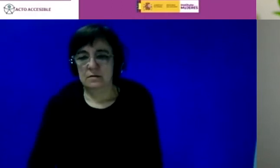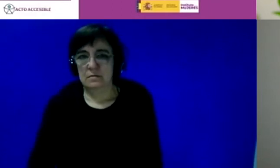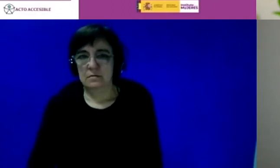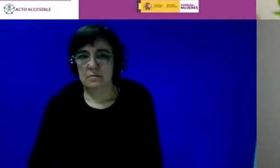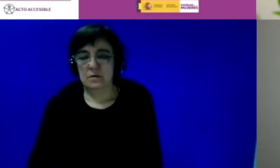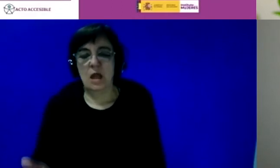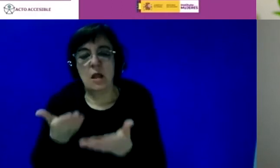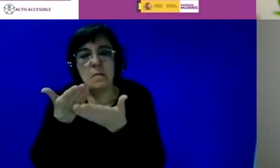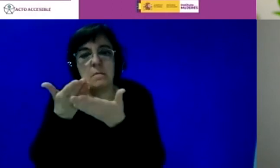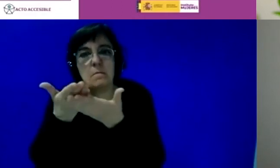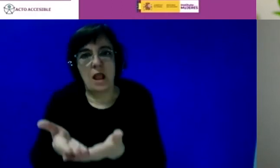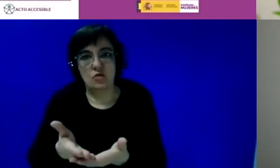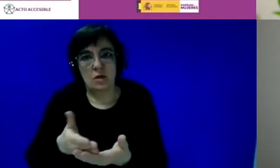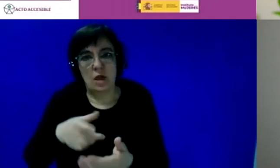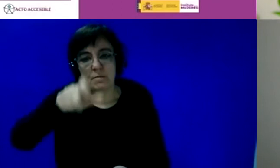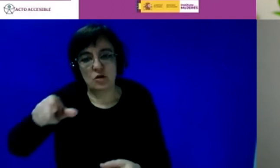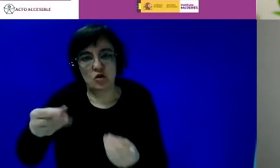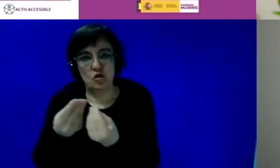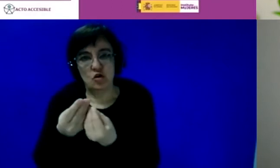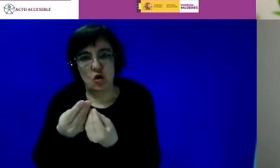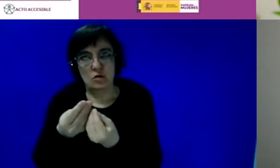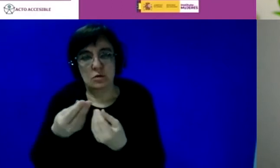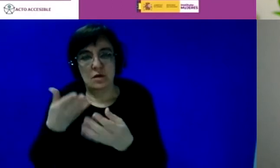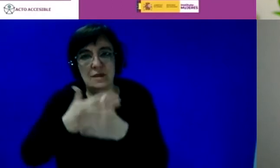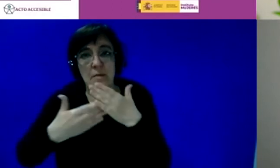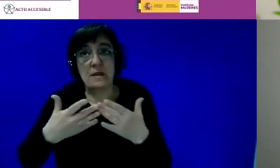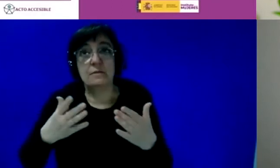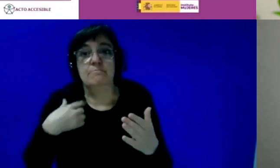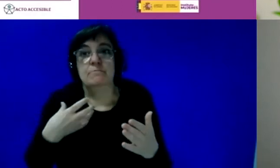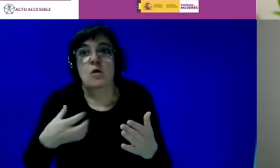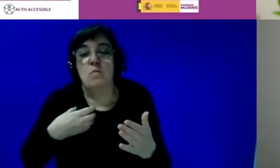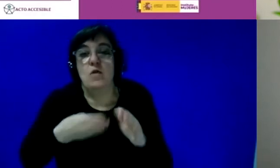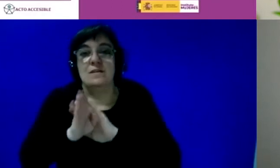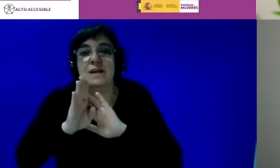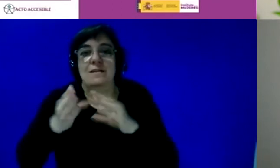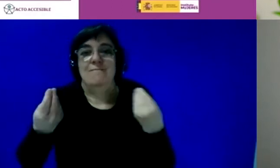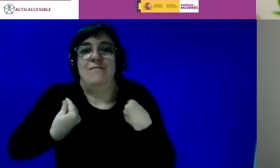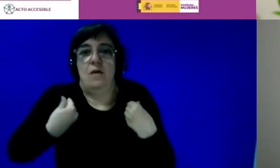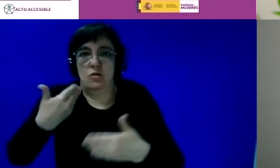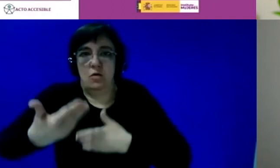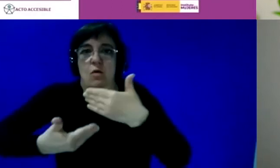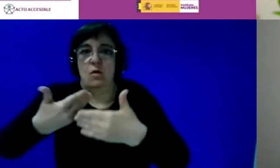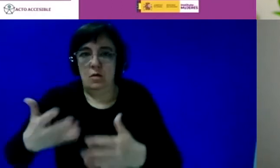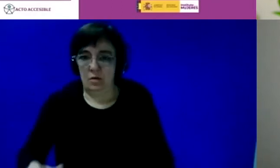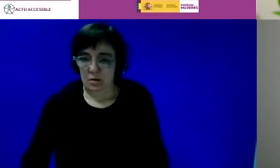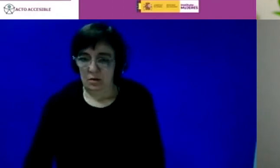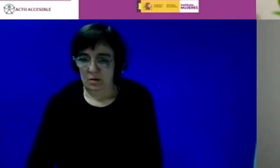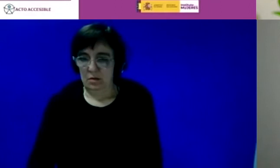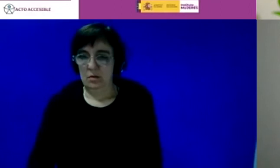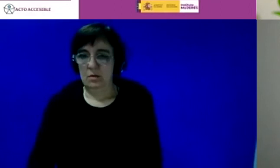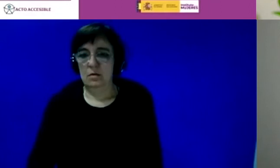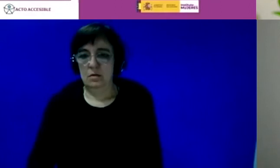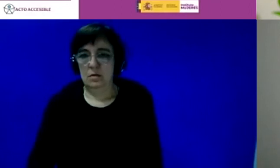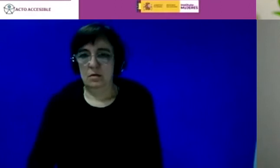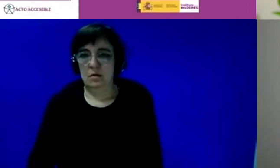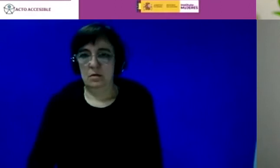яка керує дуже великою організацією, мама дорослого сина. It is a mother who has an adult son, and she is